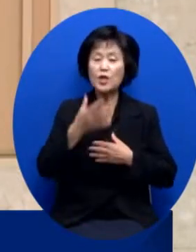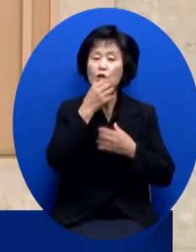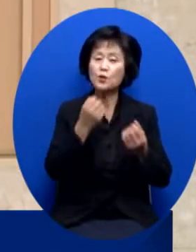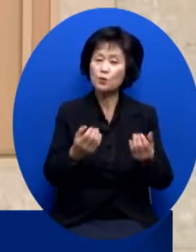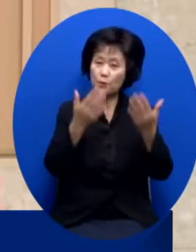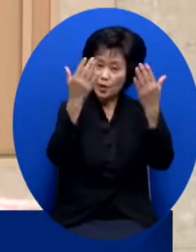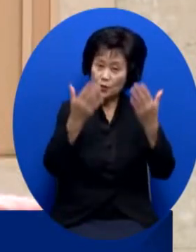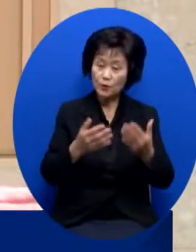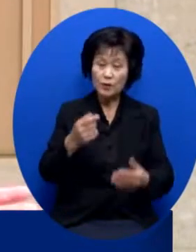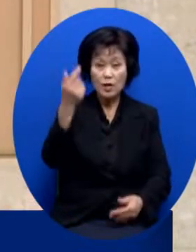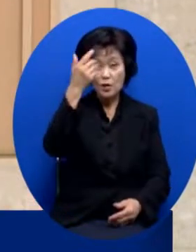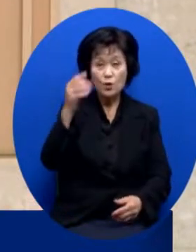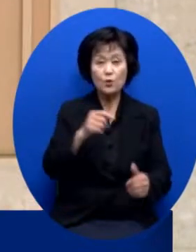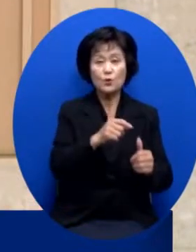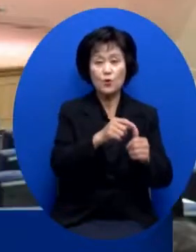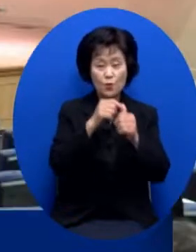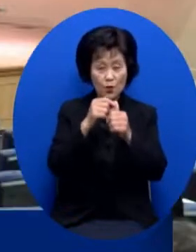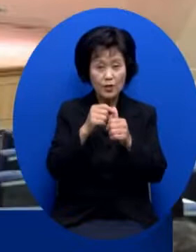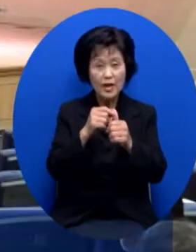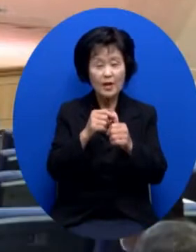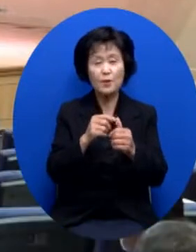구원해라고 그거 이해하고 있습니다.